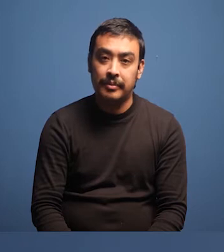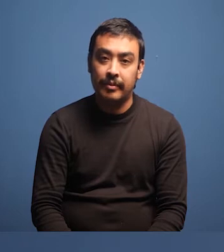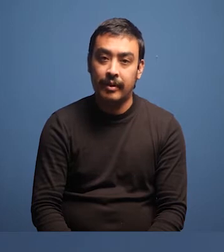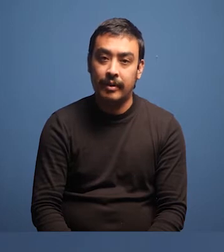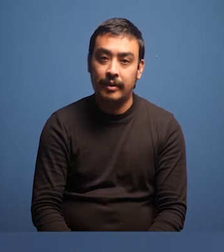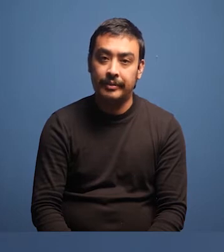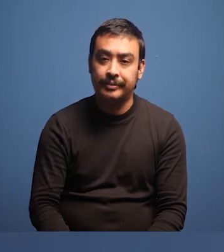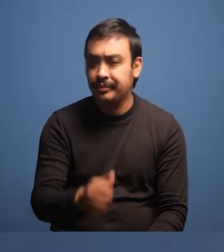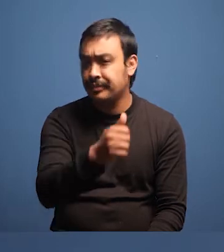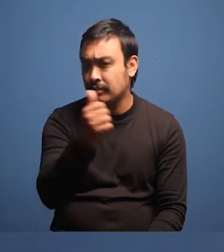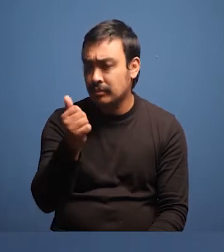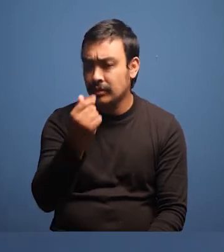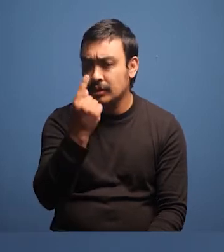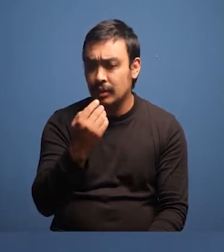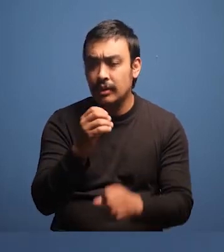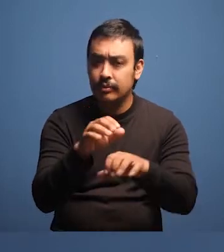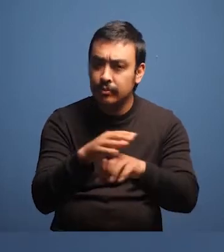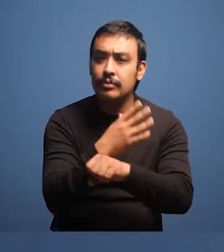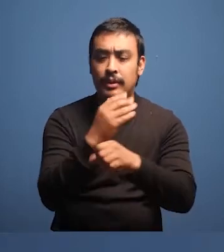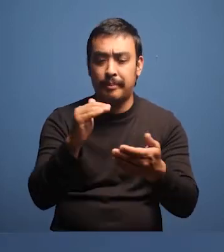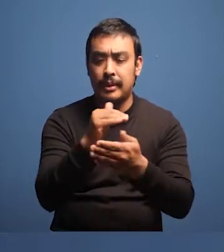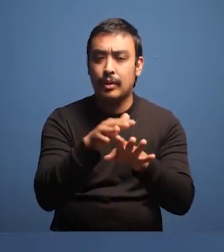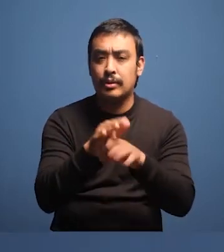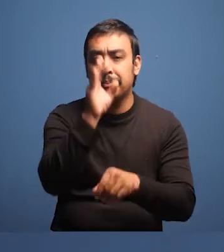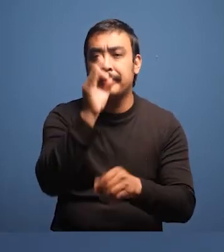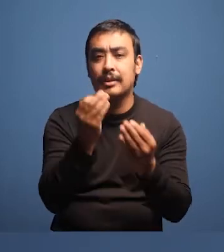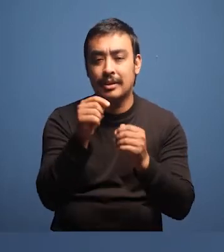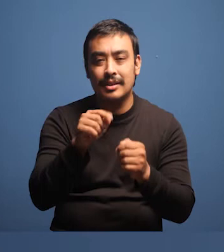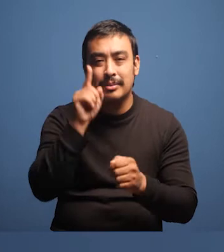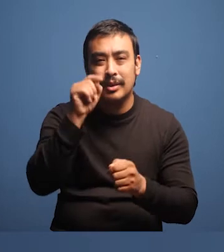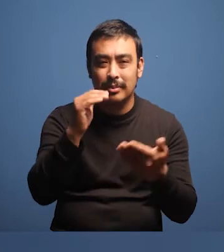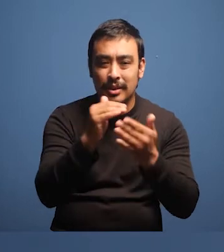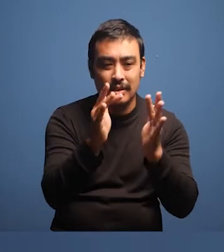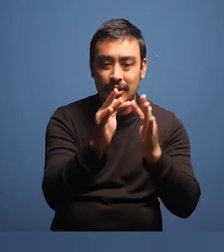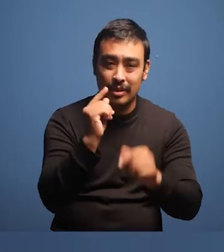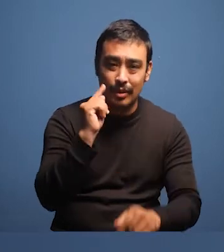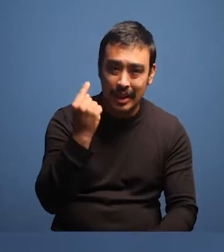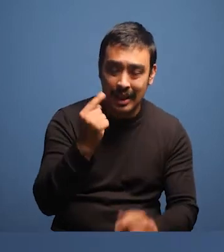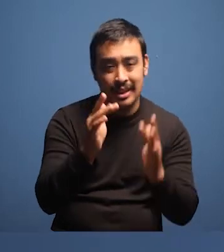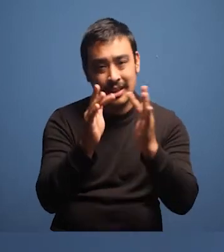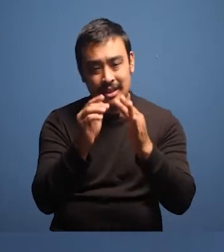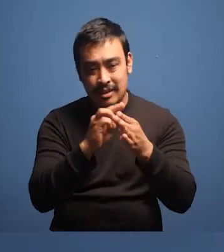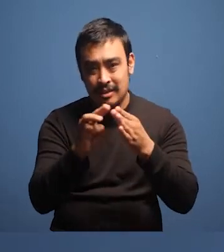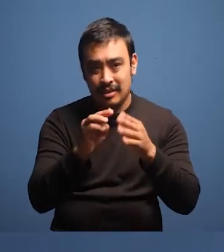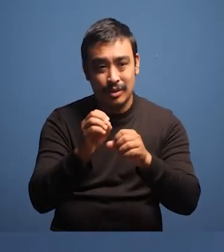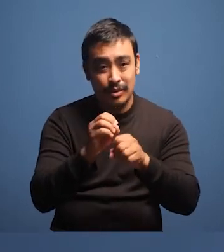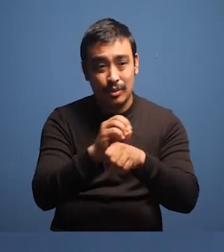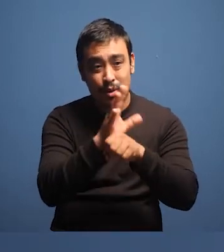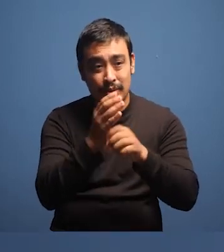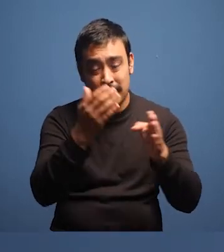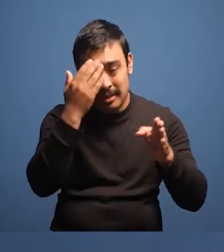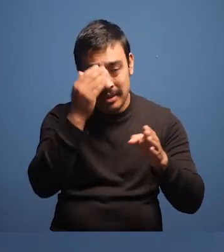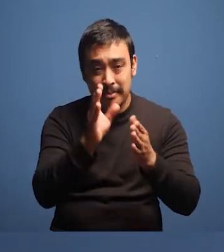अरू अन्य कस्तो कस्तो इफेक्ट्सहरू चाहिँ बालबालिकाहरूमा स्पेसली आजभोलि त बच्चाहरूको अनलाइन क्लासेसहरू भर्चुअल कोभिडको पेन्डेमिकको टाइममा त सबै अनलाइन